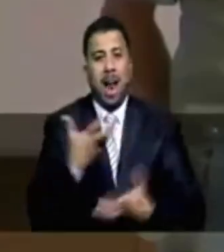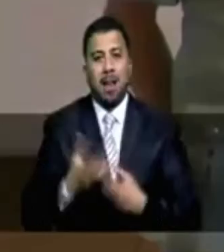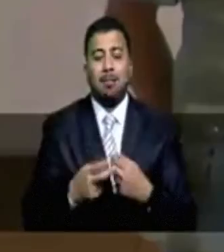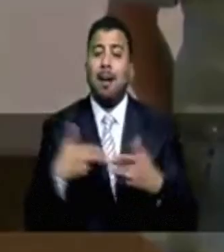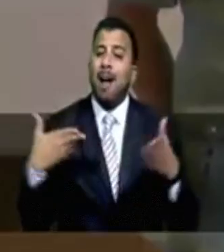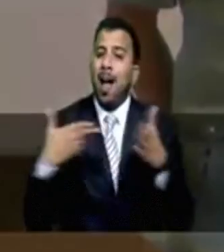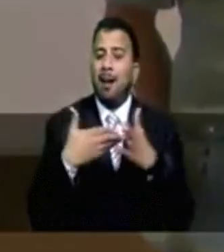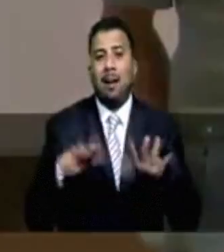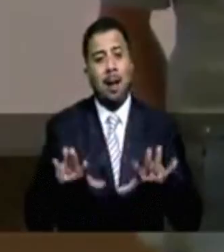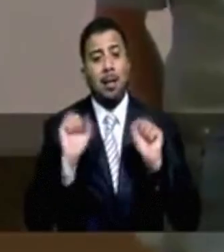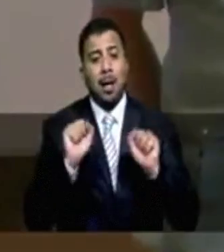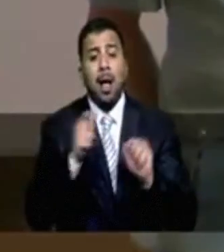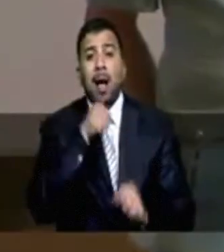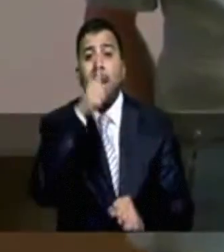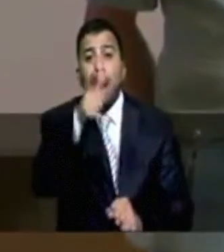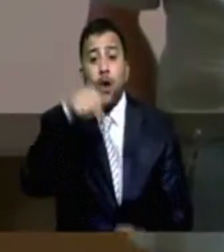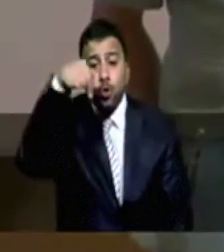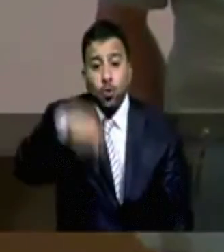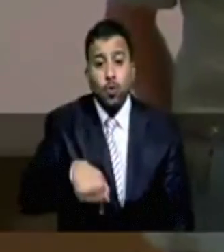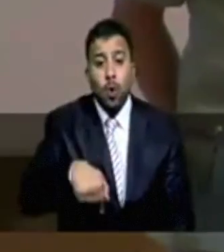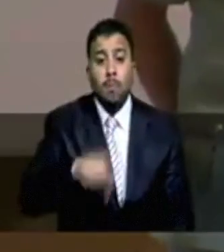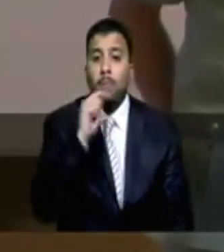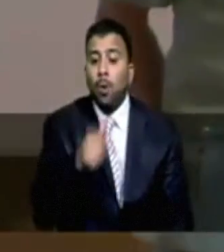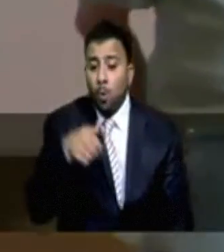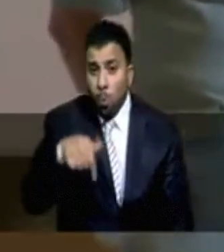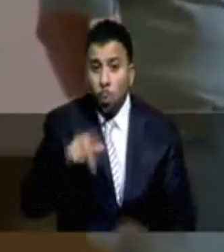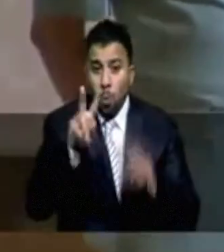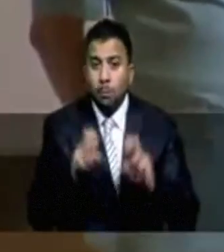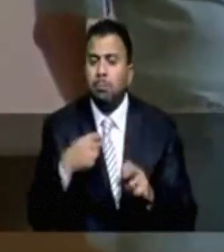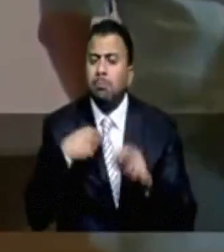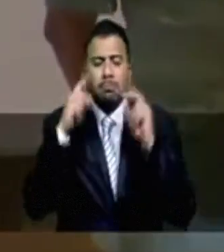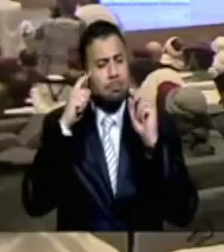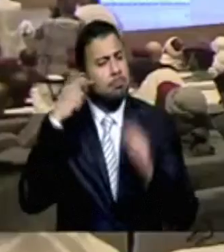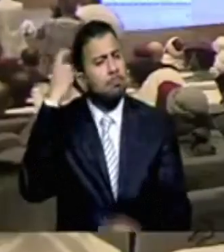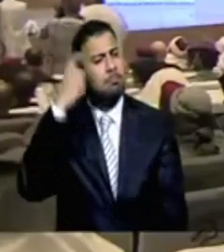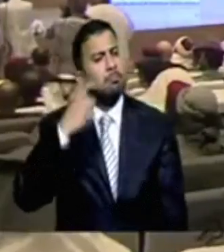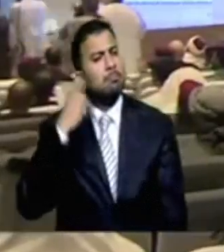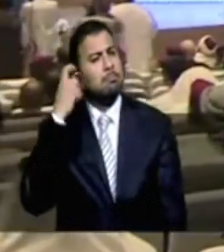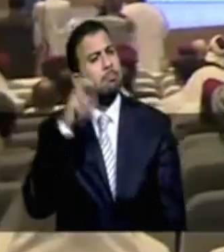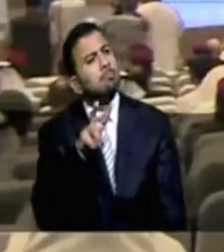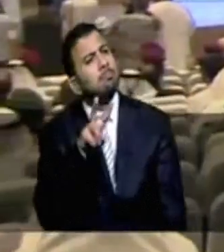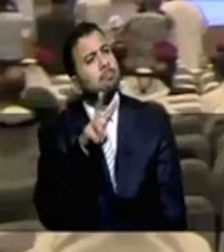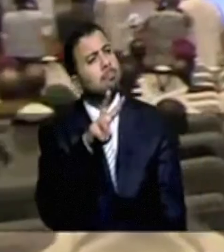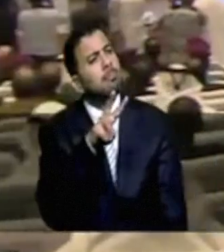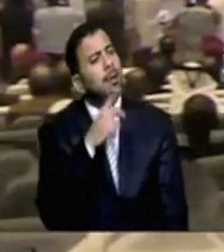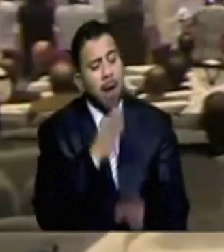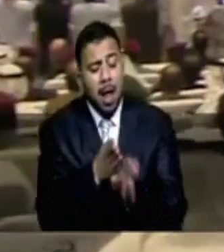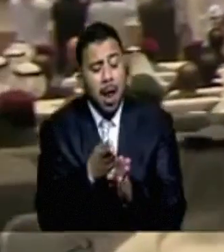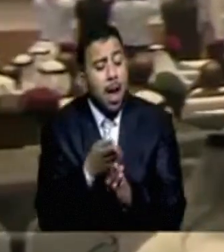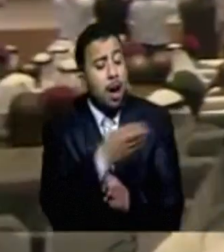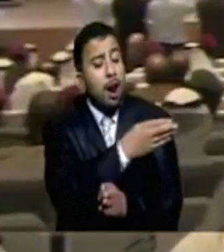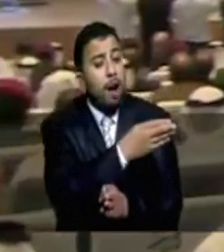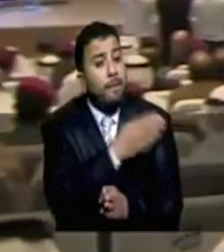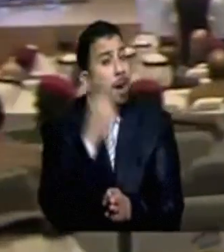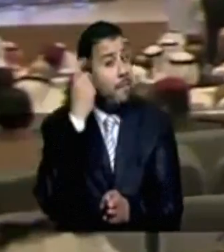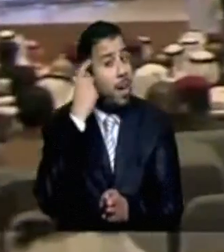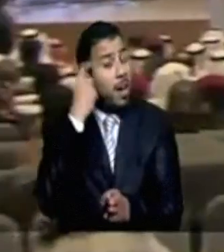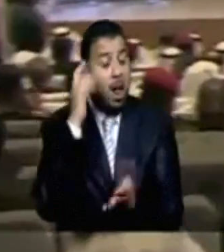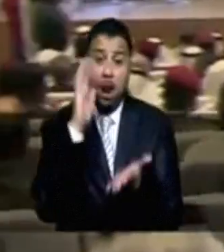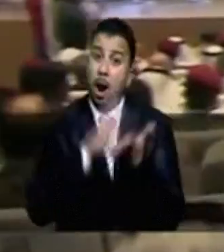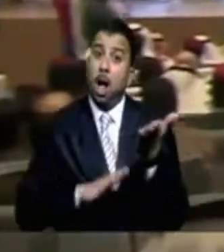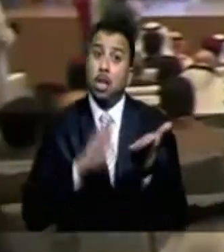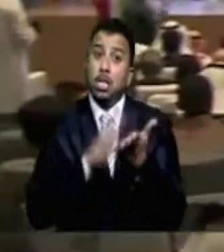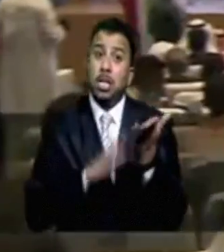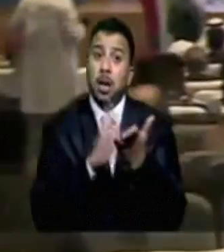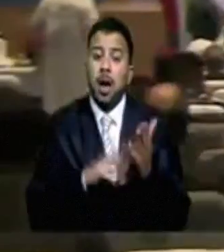وأشار سموه إلى أننا اليوم نقف موقف تأمل وعمق تجاه آفة الانحراف الفكري الخطيرة التي